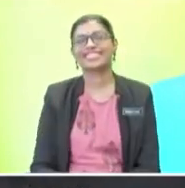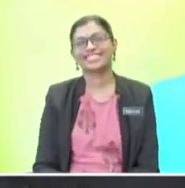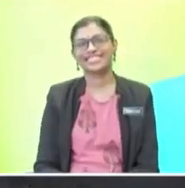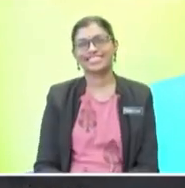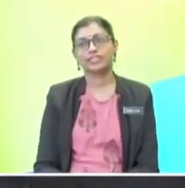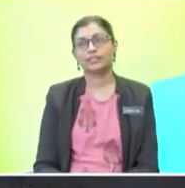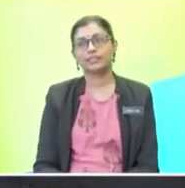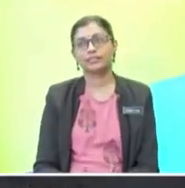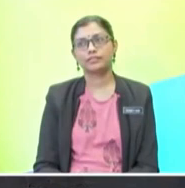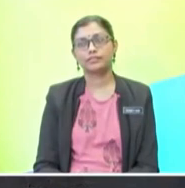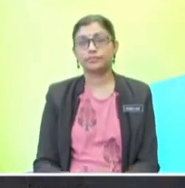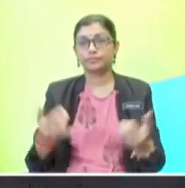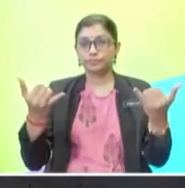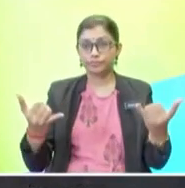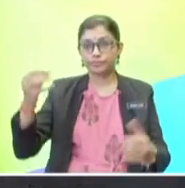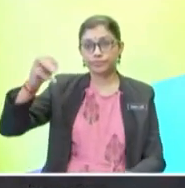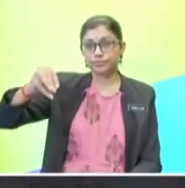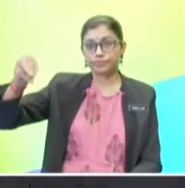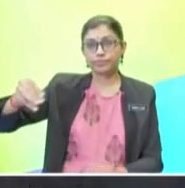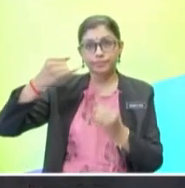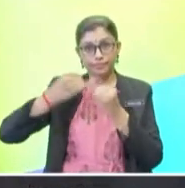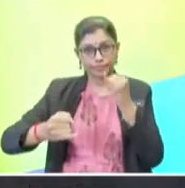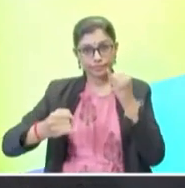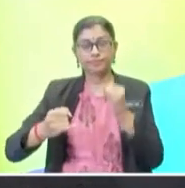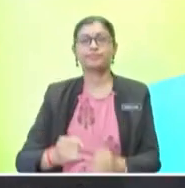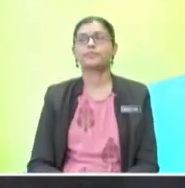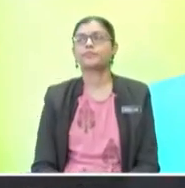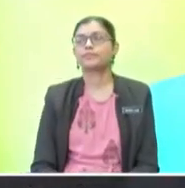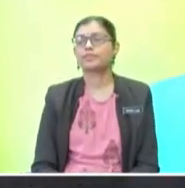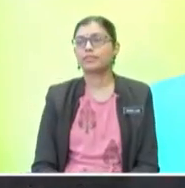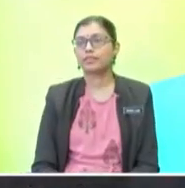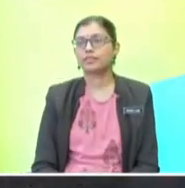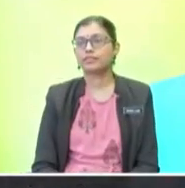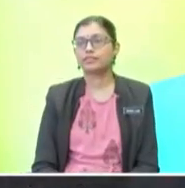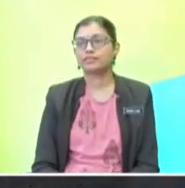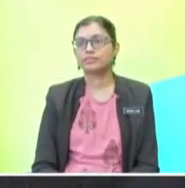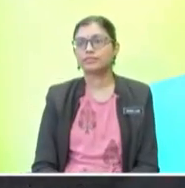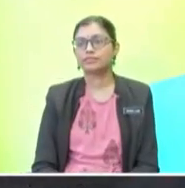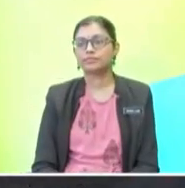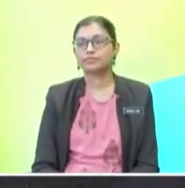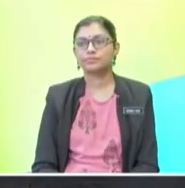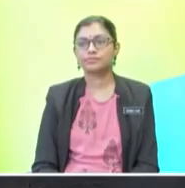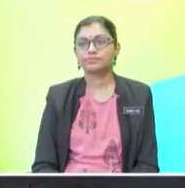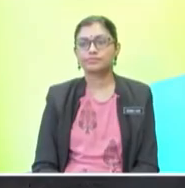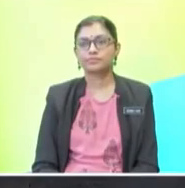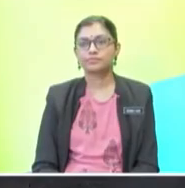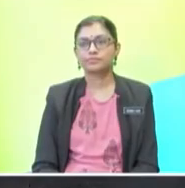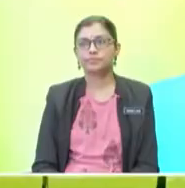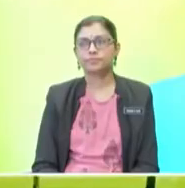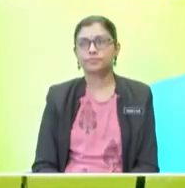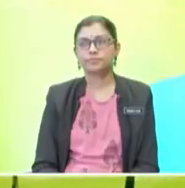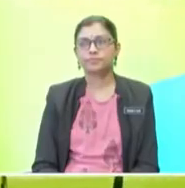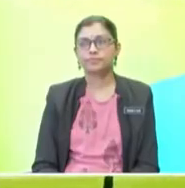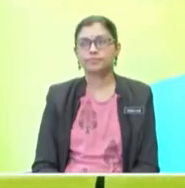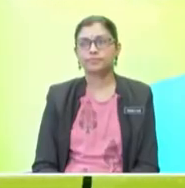Okey, seterusnya Aisyah Humaira. Aisyah Humaira, tunjukkan dengan cikgu peta buih anda, Aisyah Humaira. Silakan.